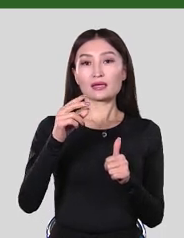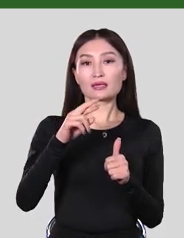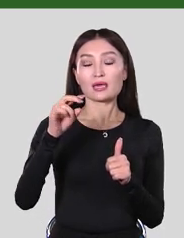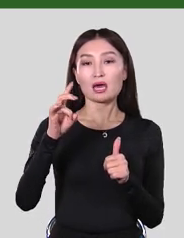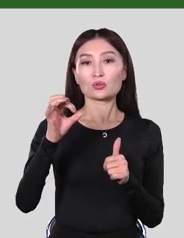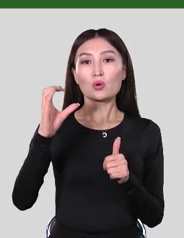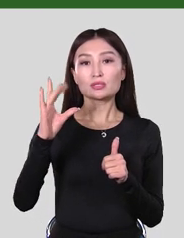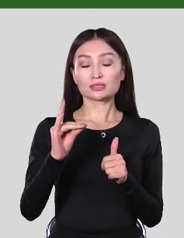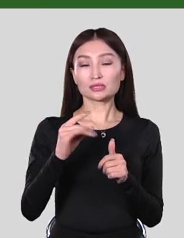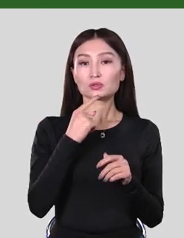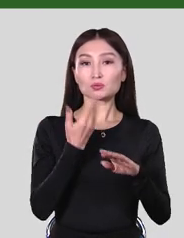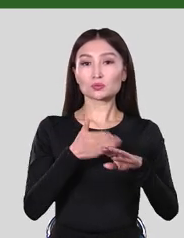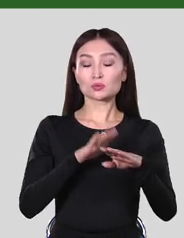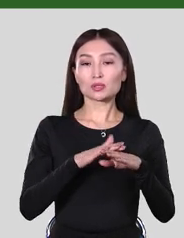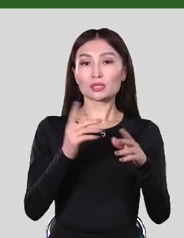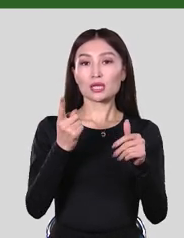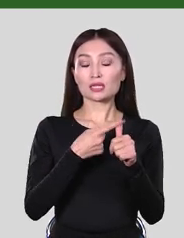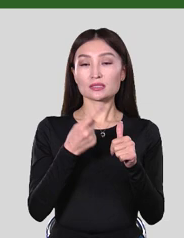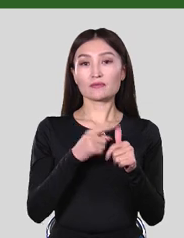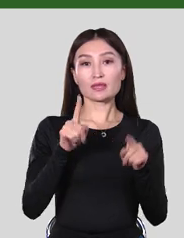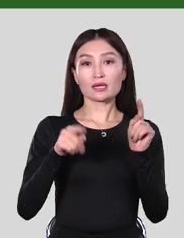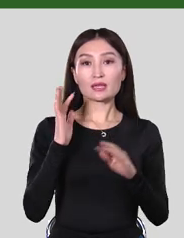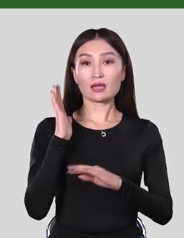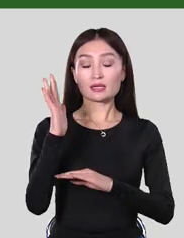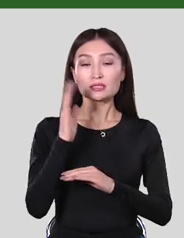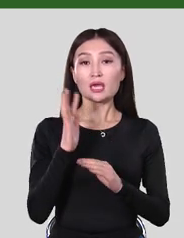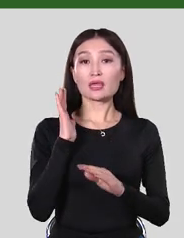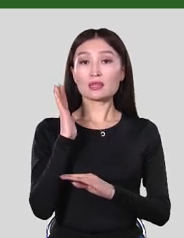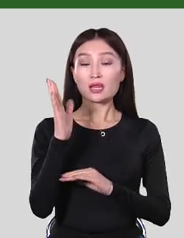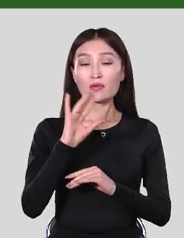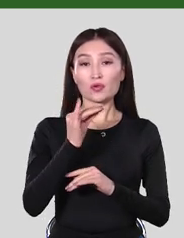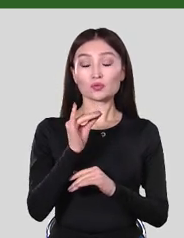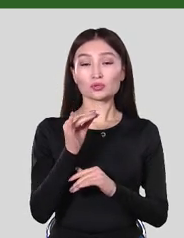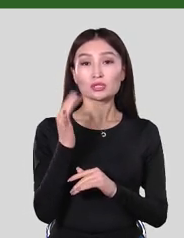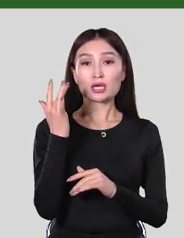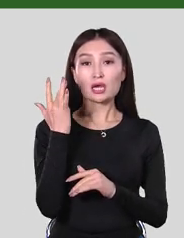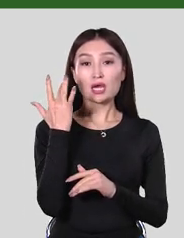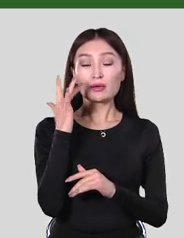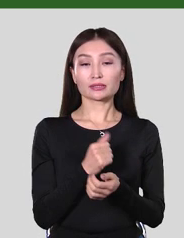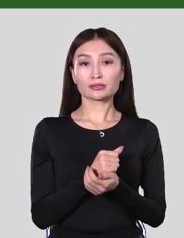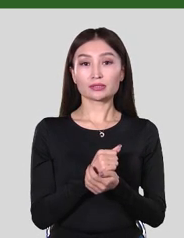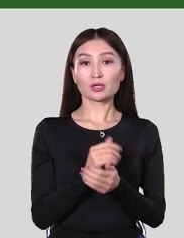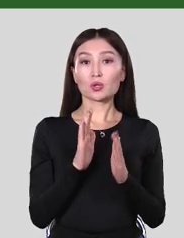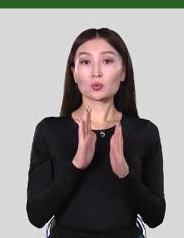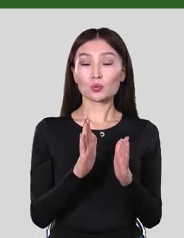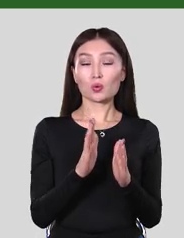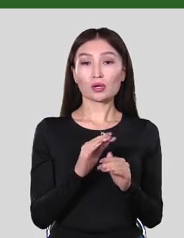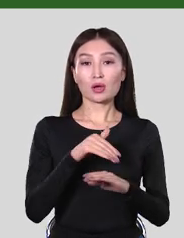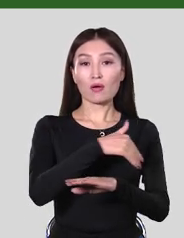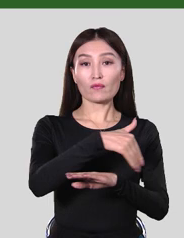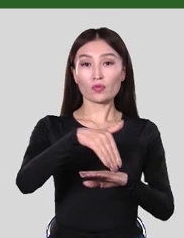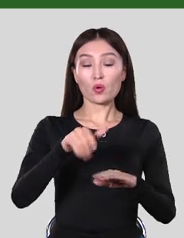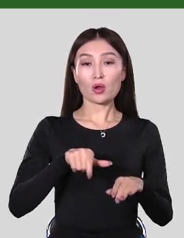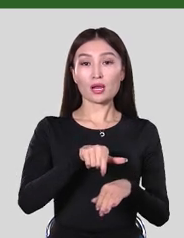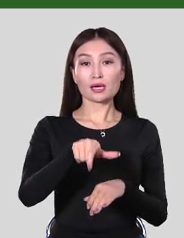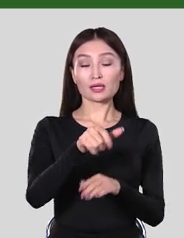Льяносы трудно назвать редколесьем. Деревья в южноамериканских саваннах практически нет. Только вдоль рек